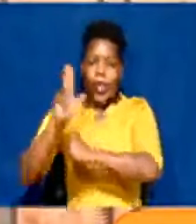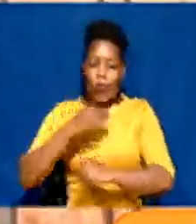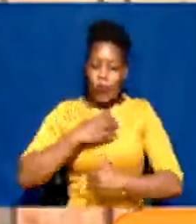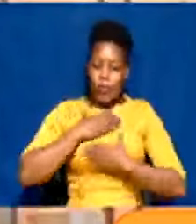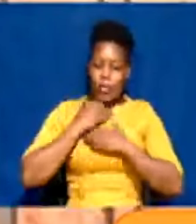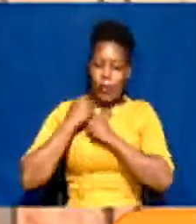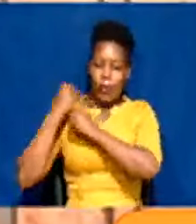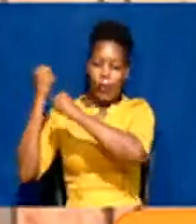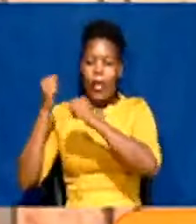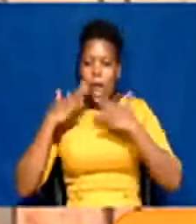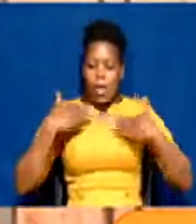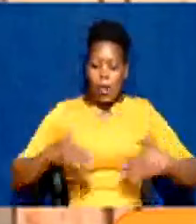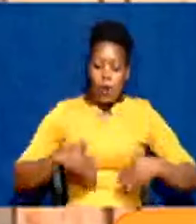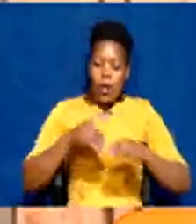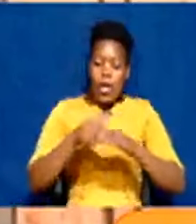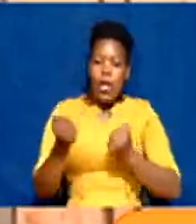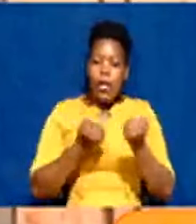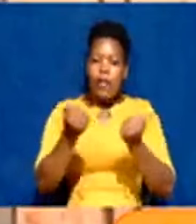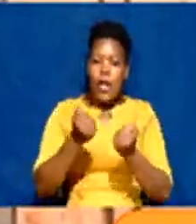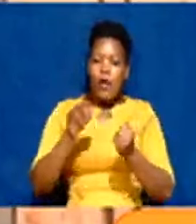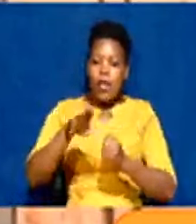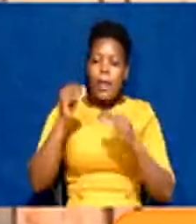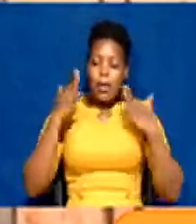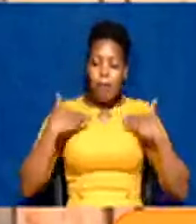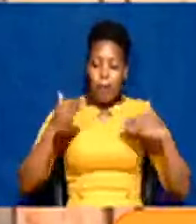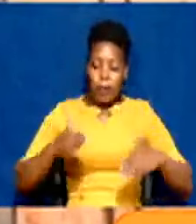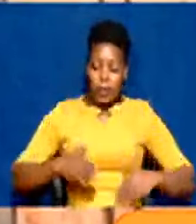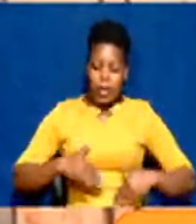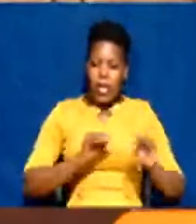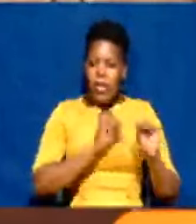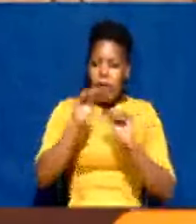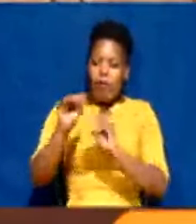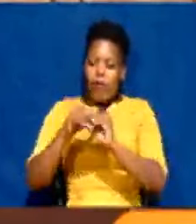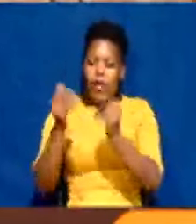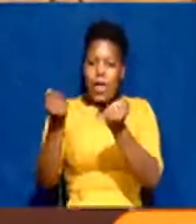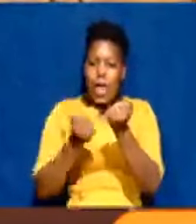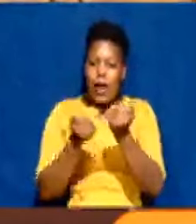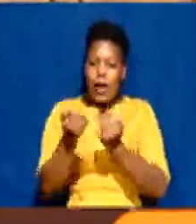mahali alinjinyongea. Tulipata mwili shachukuliwa wakapeleka kwa gari.